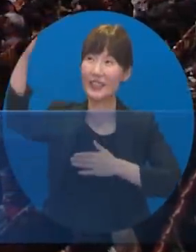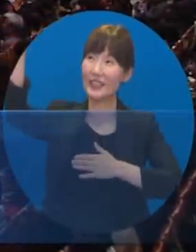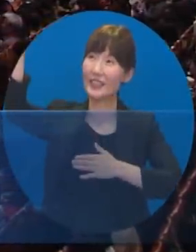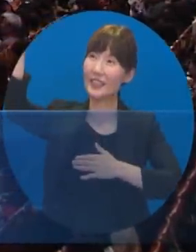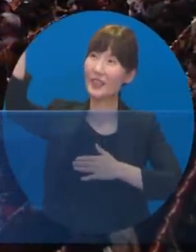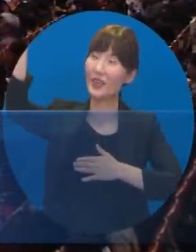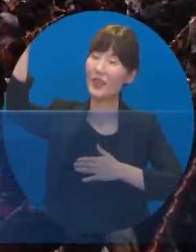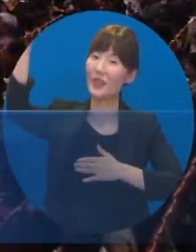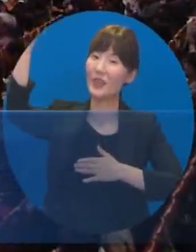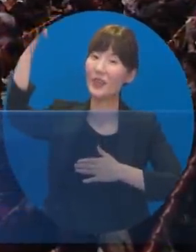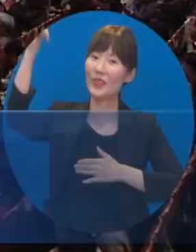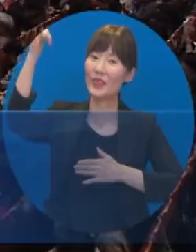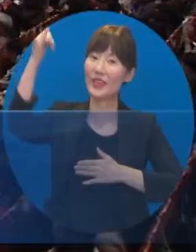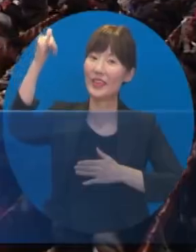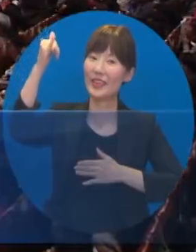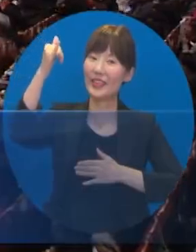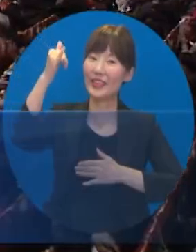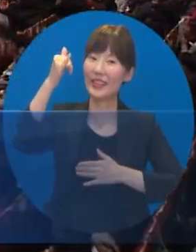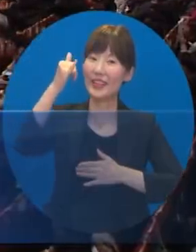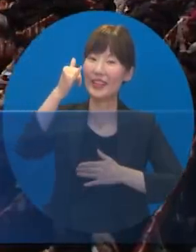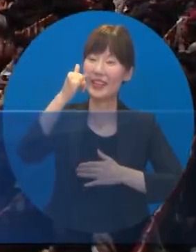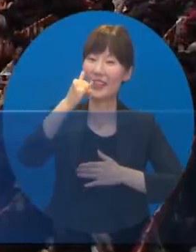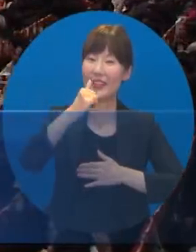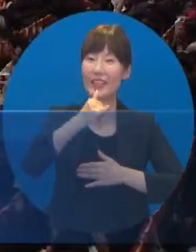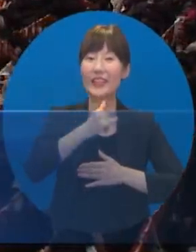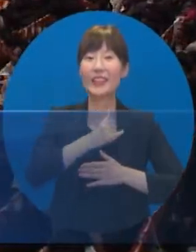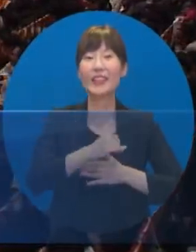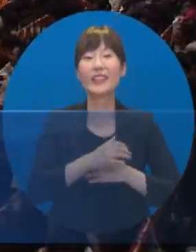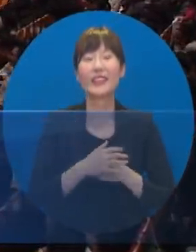빛이 오며